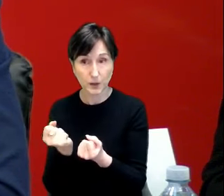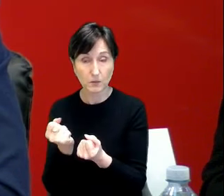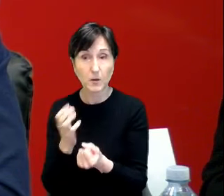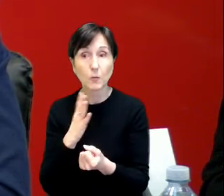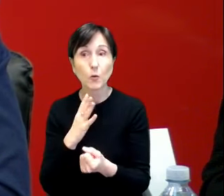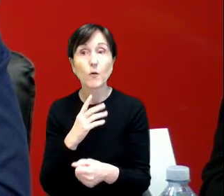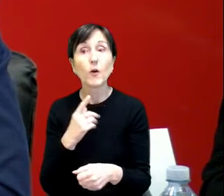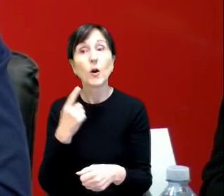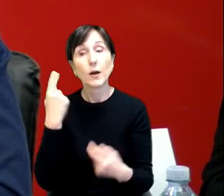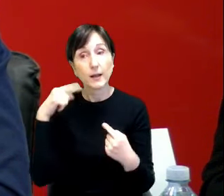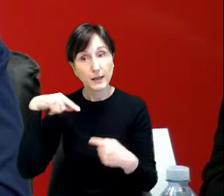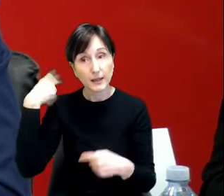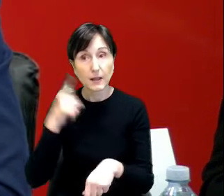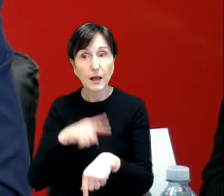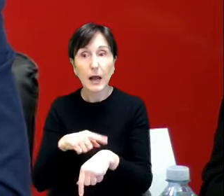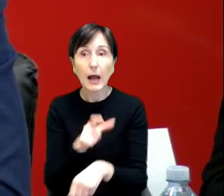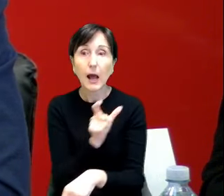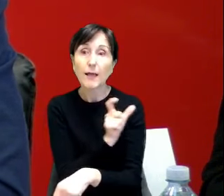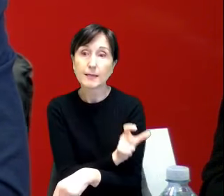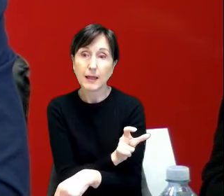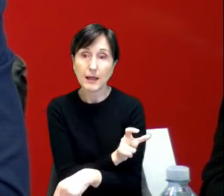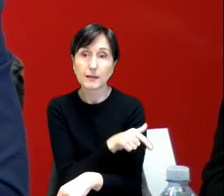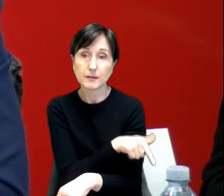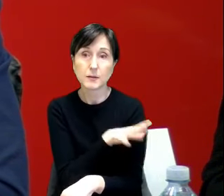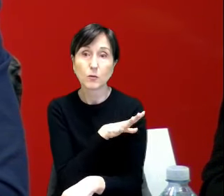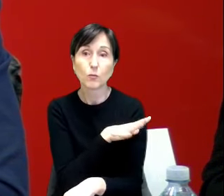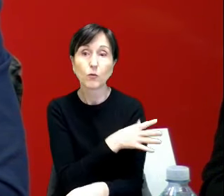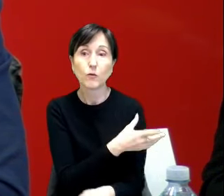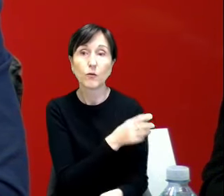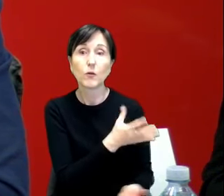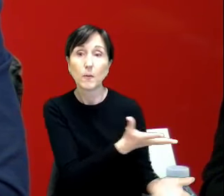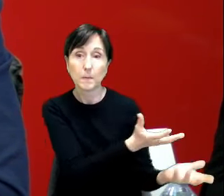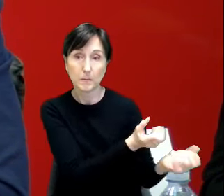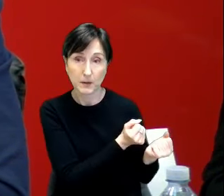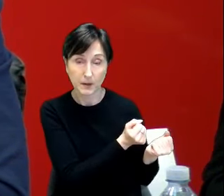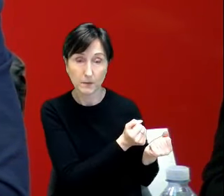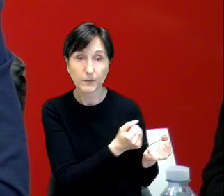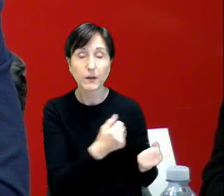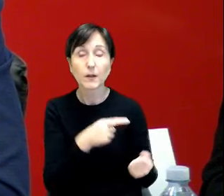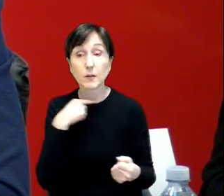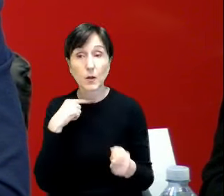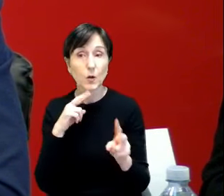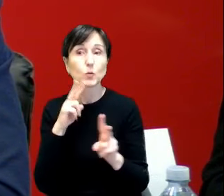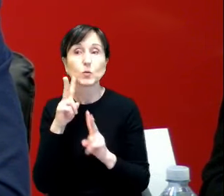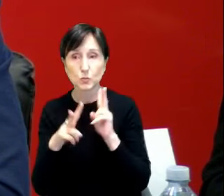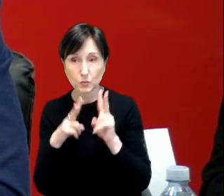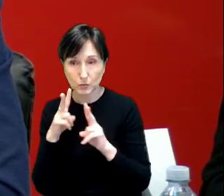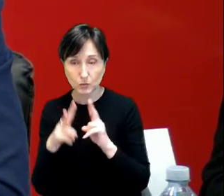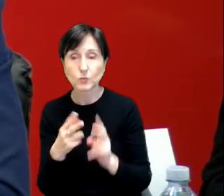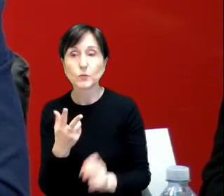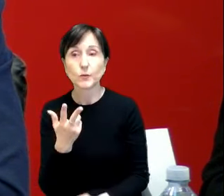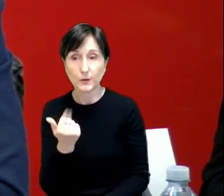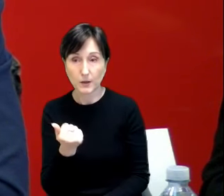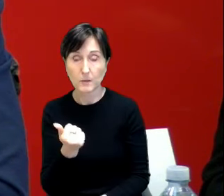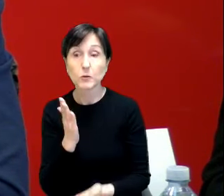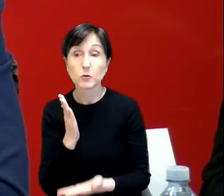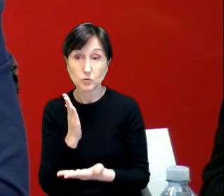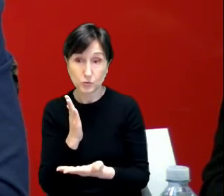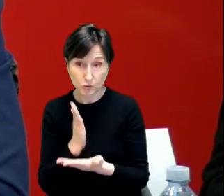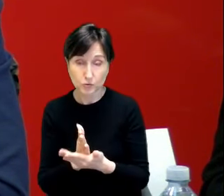atžvilgiu mes girdime ne vieną nusiskundimą ir tam yra atskirais atvejais tikrai pagrindo